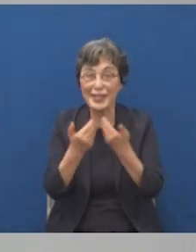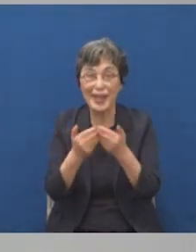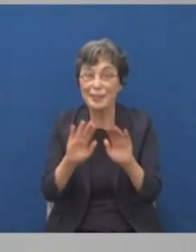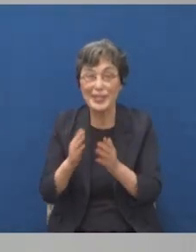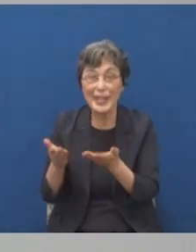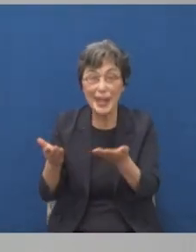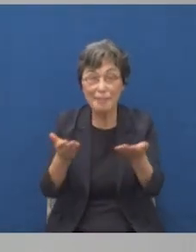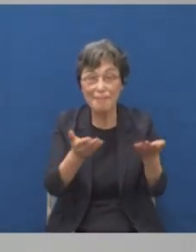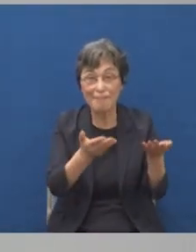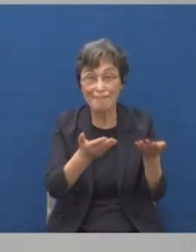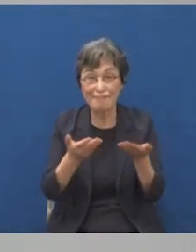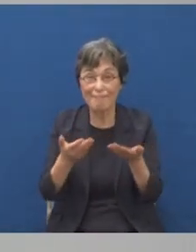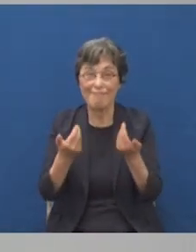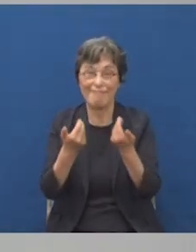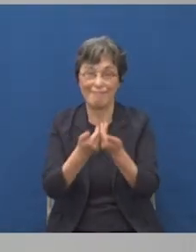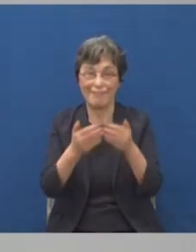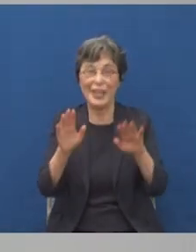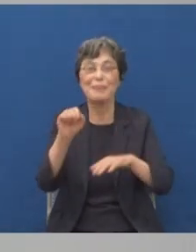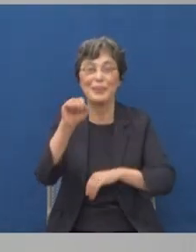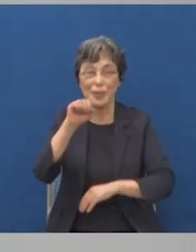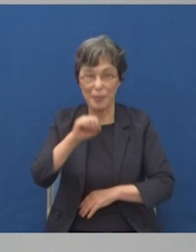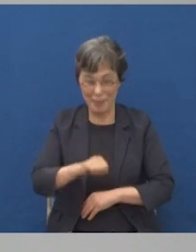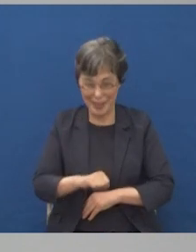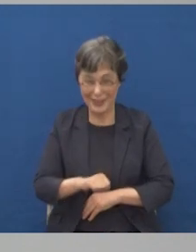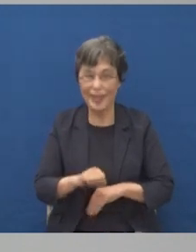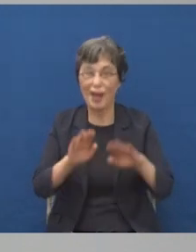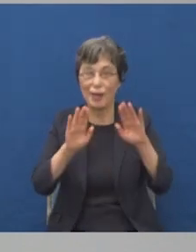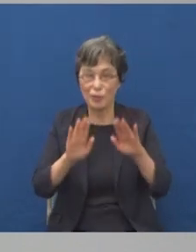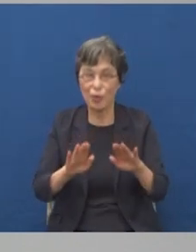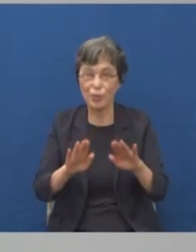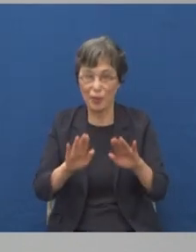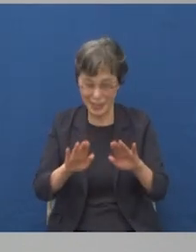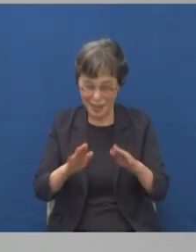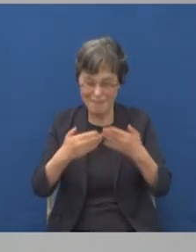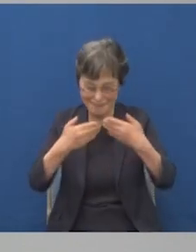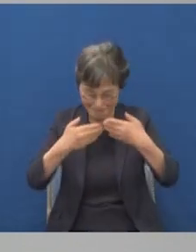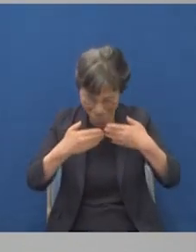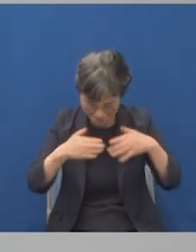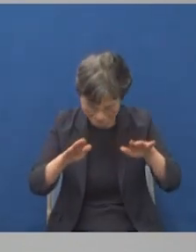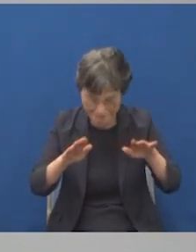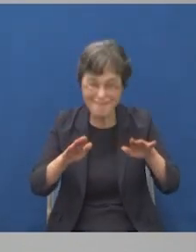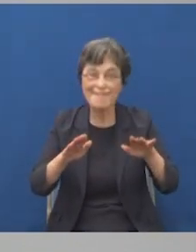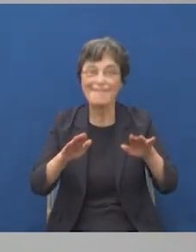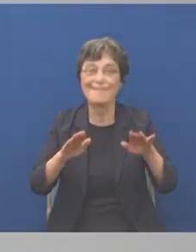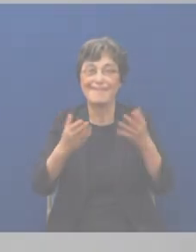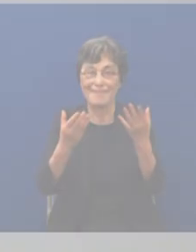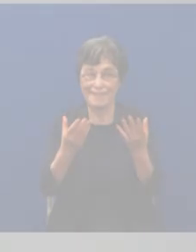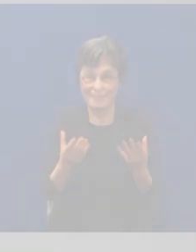ご異議なしと認めます。よって本日はこれをもって宴会いたします。